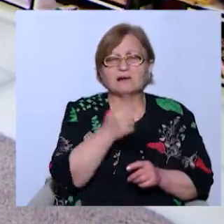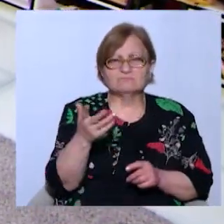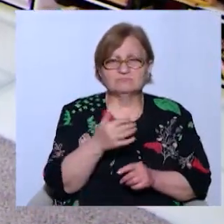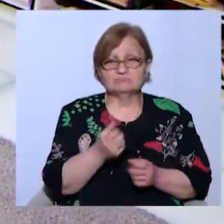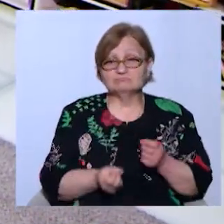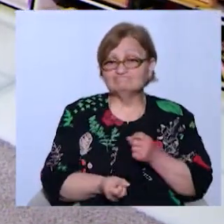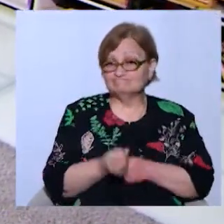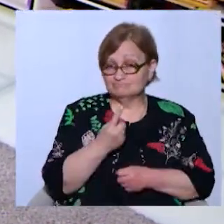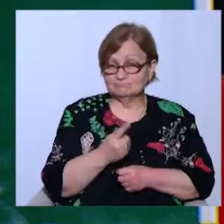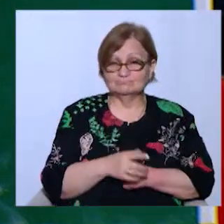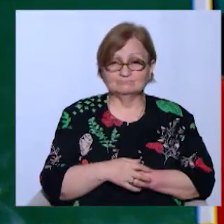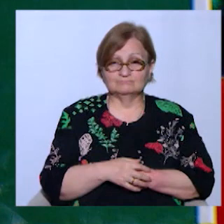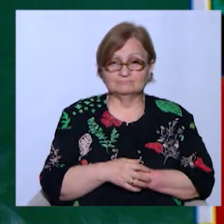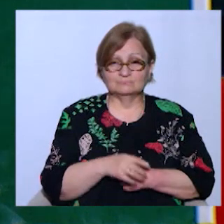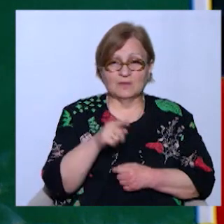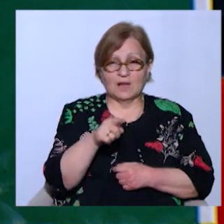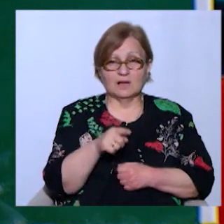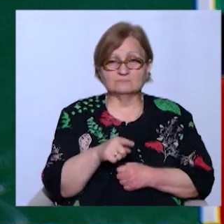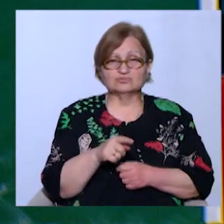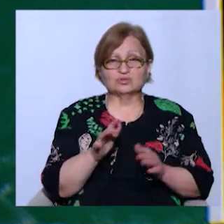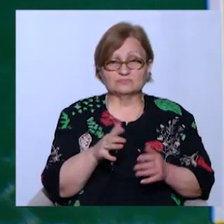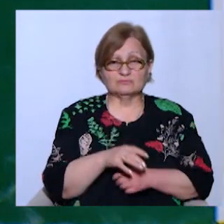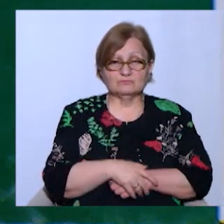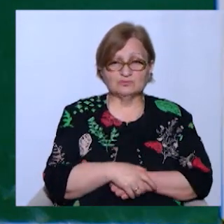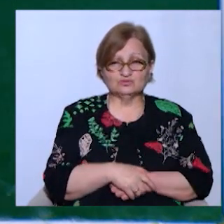და აღმოვაჩინე რომ ამ შემთხვევაში